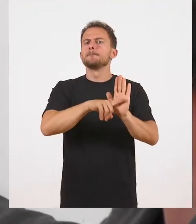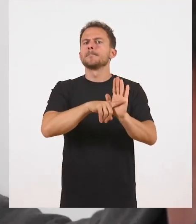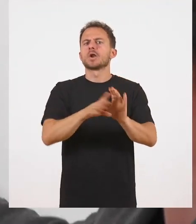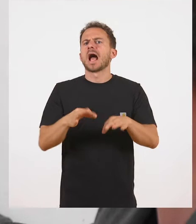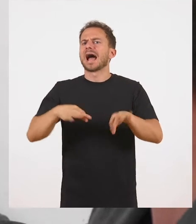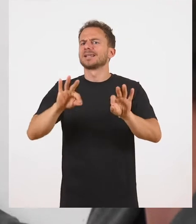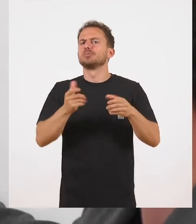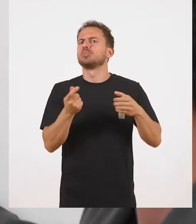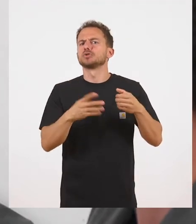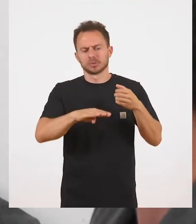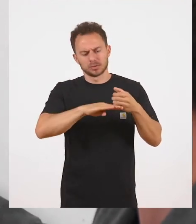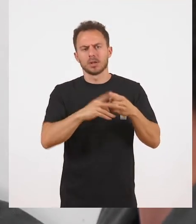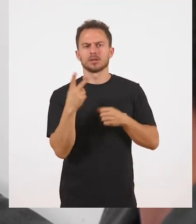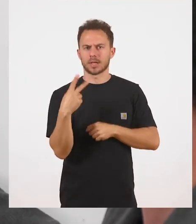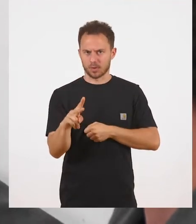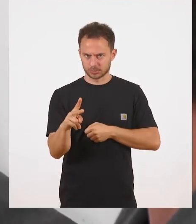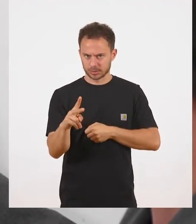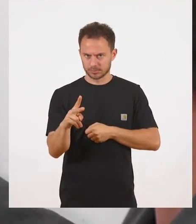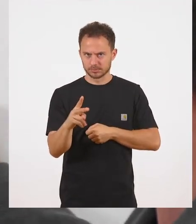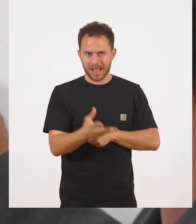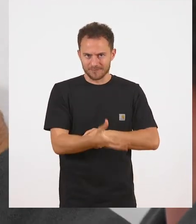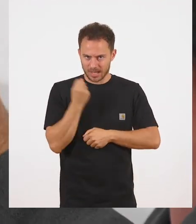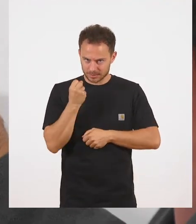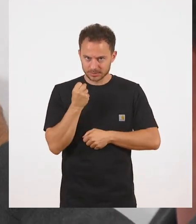από τον αρχικό όγκο του νερού